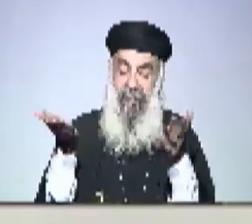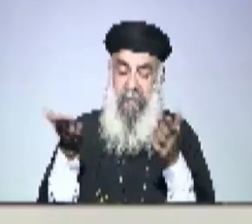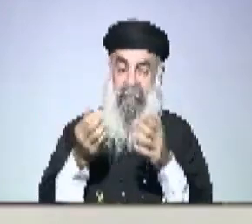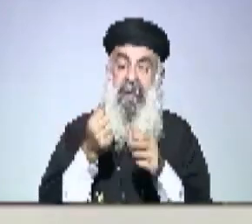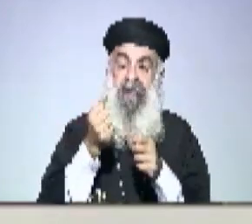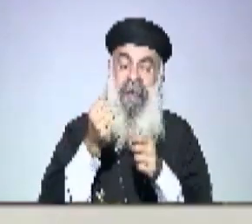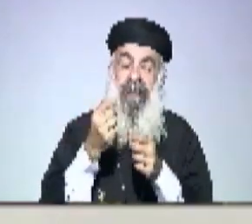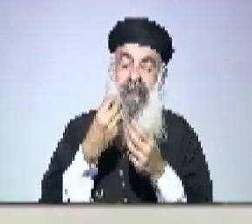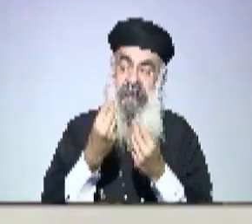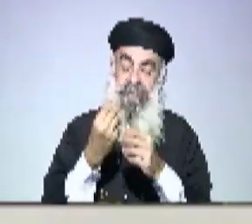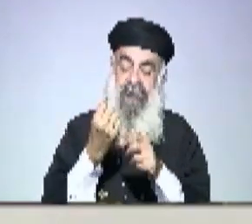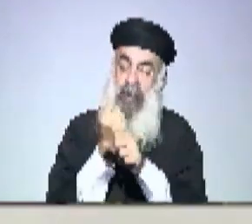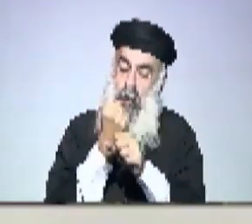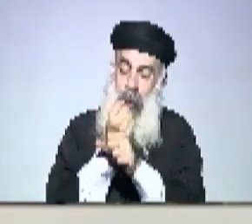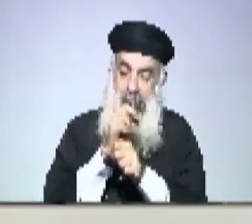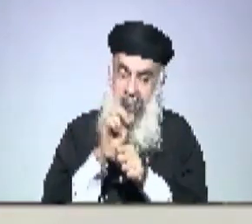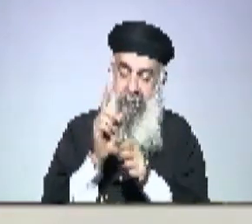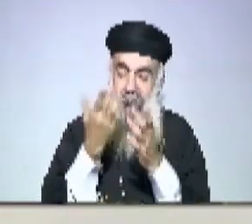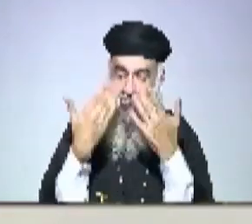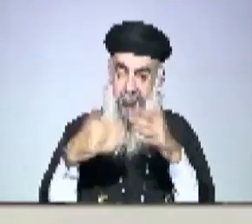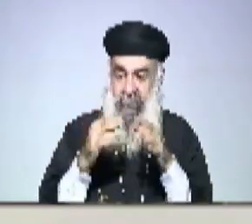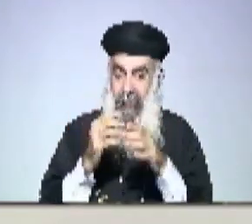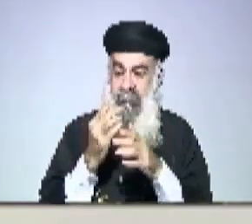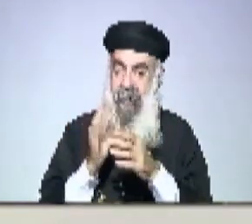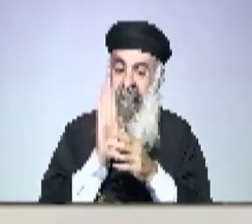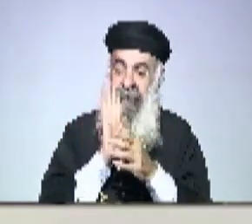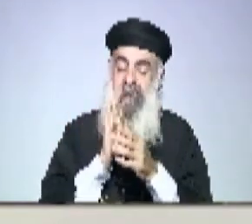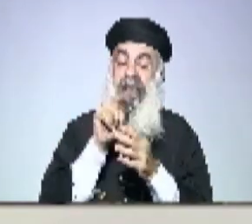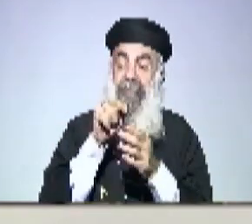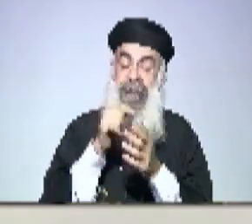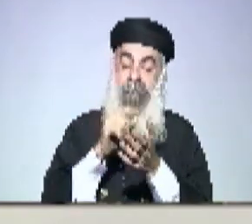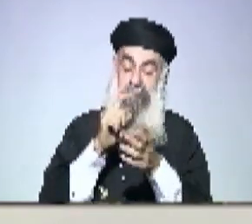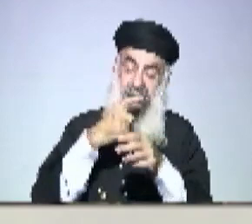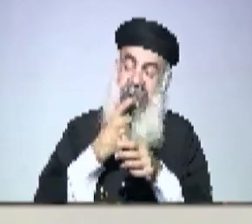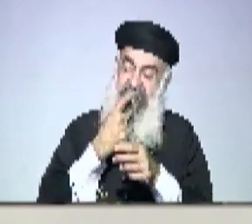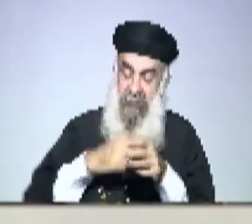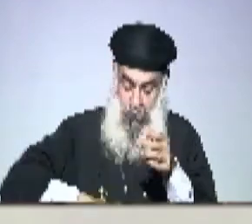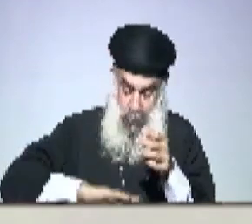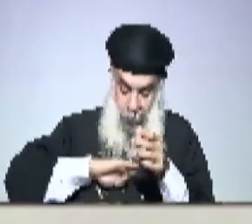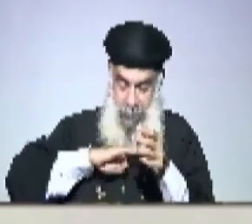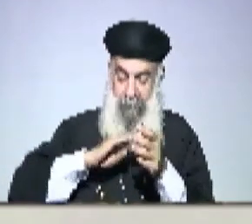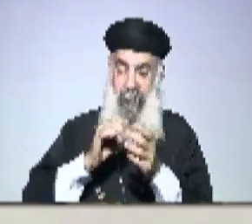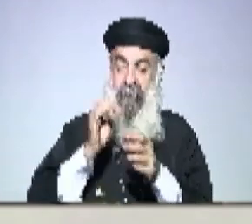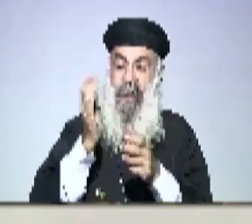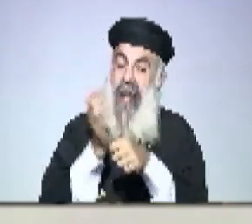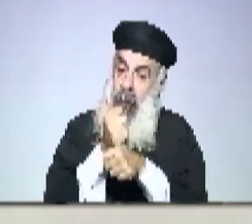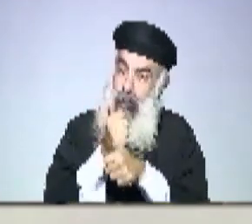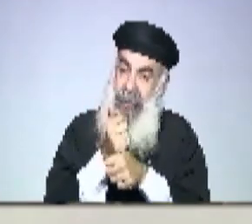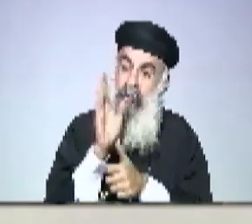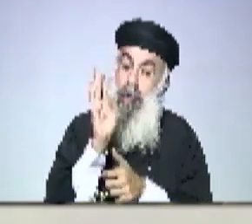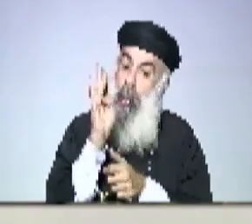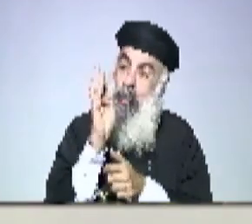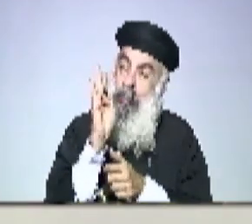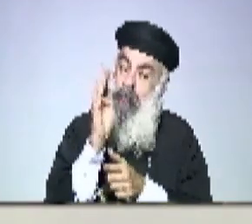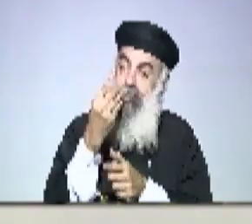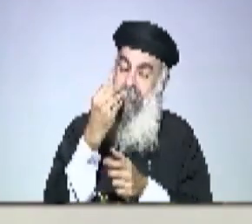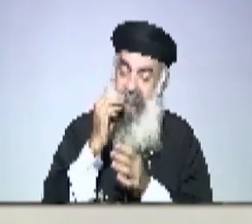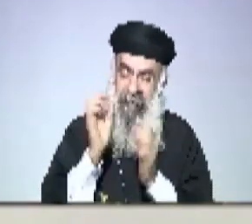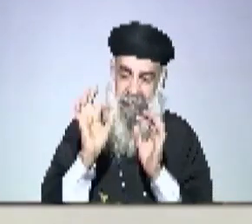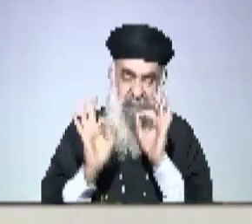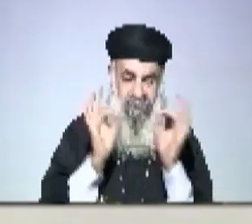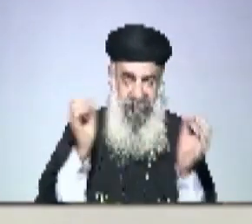اشتغلو هل عندها بنات في سن الزواج هل عندها بنت مخطوبه ومش عارفه